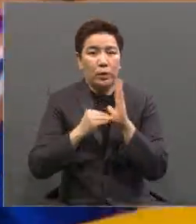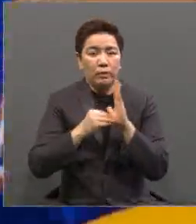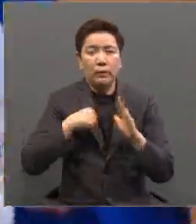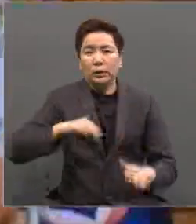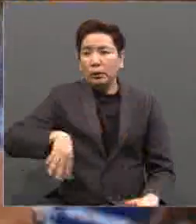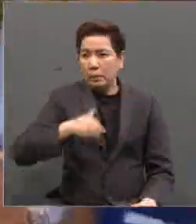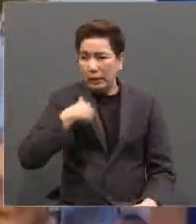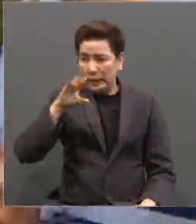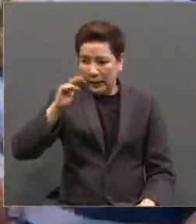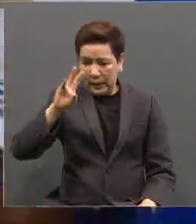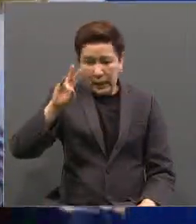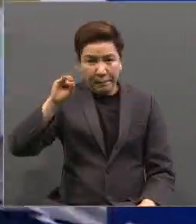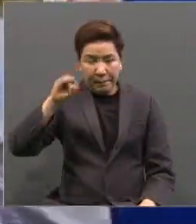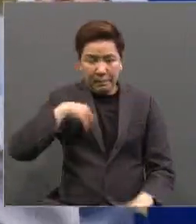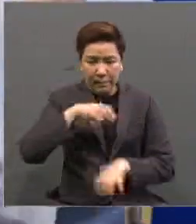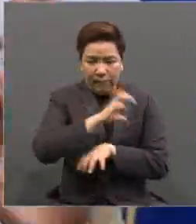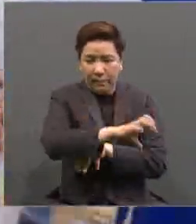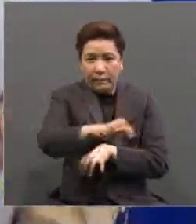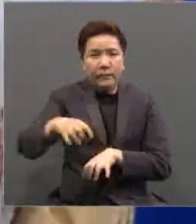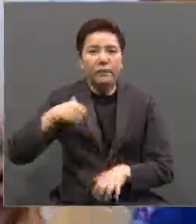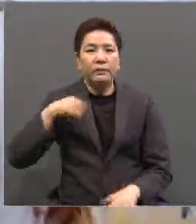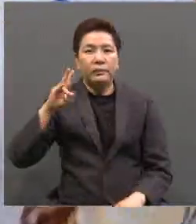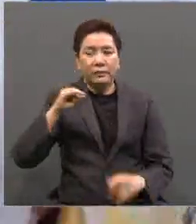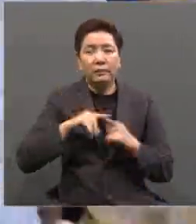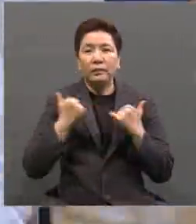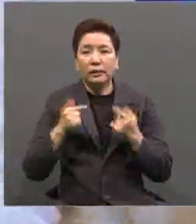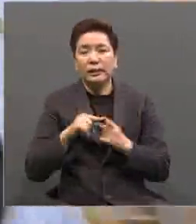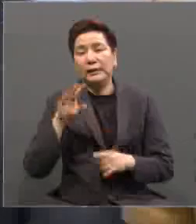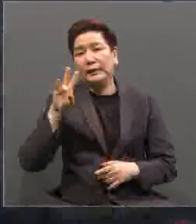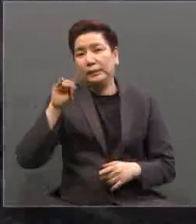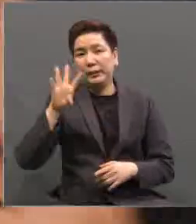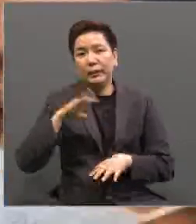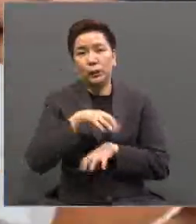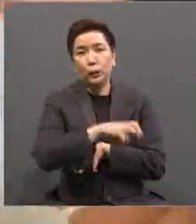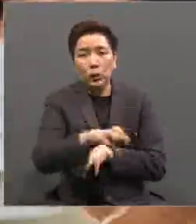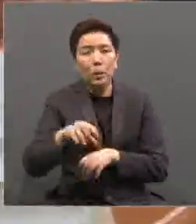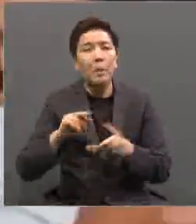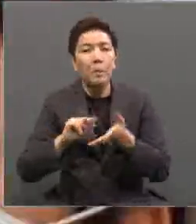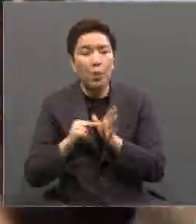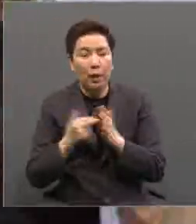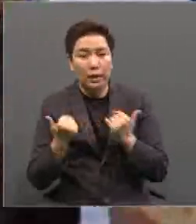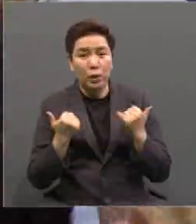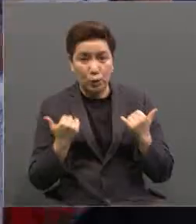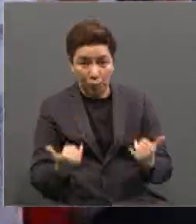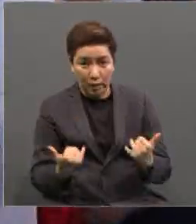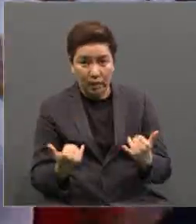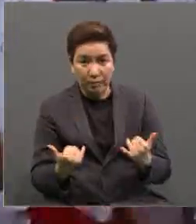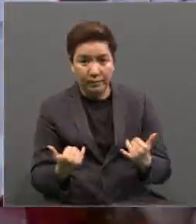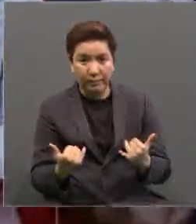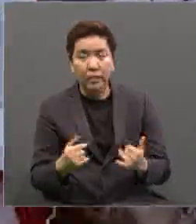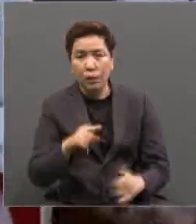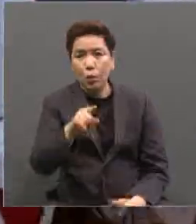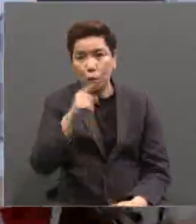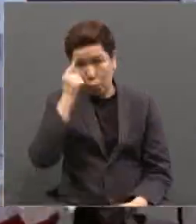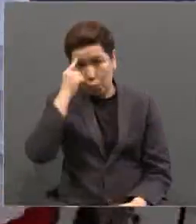นี่ถึง 70กว่าหน่วยเลือกตั้งทีเดียวนะครับเพราะฉะนั้นแล้ว 74หน่วยนะครับเอาเป็นว่าณขณะนี้ตัวเอง